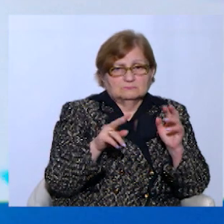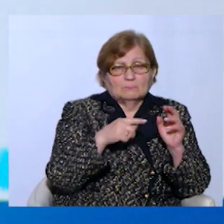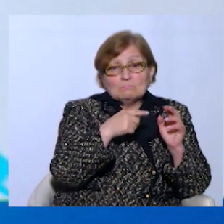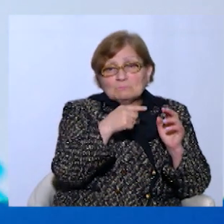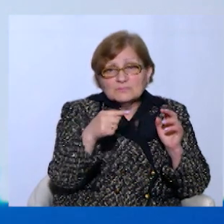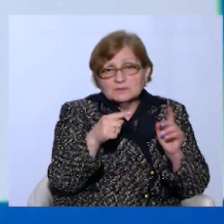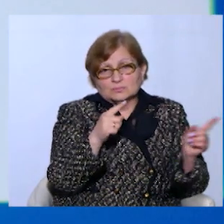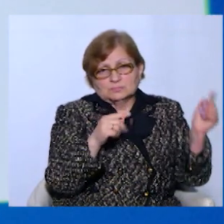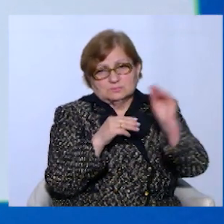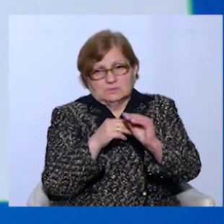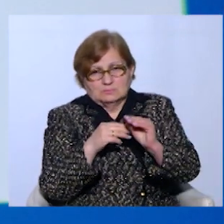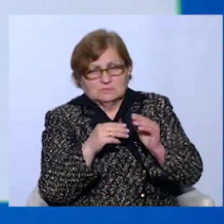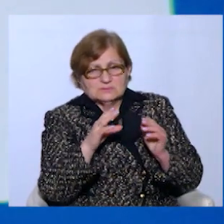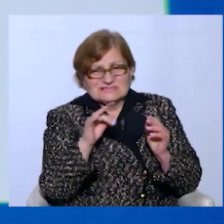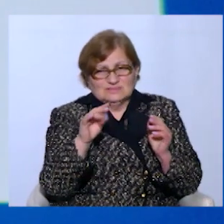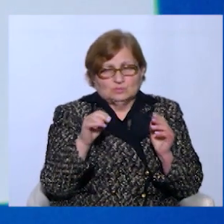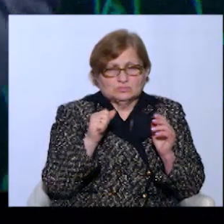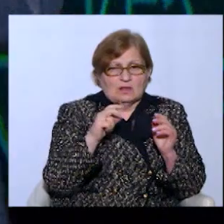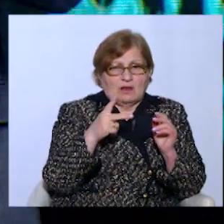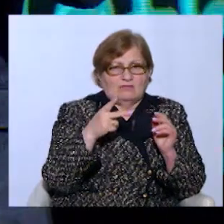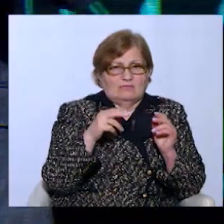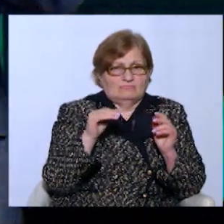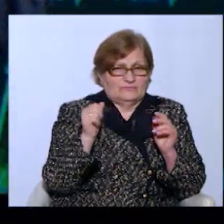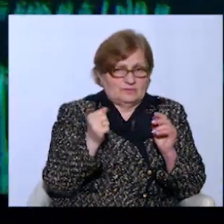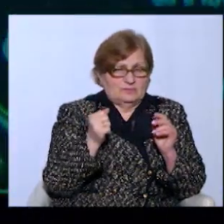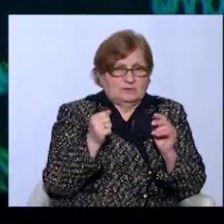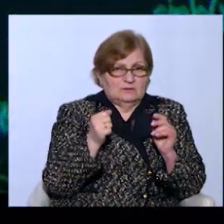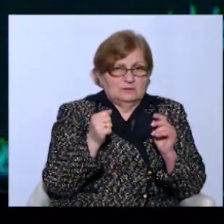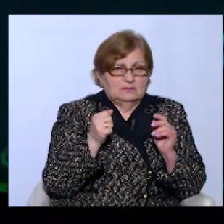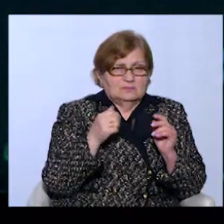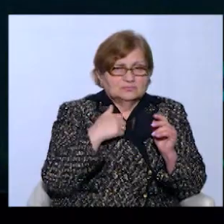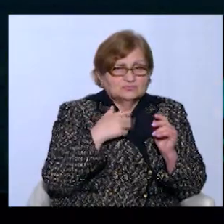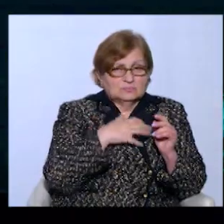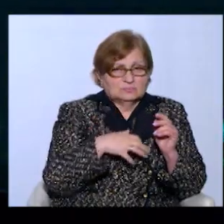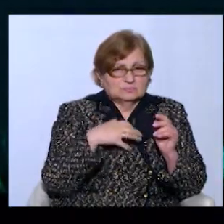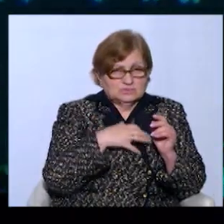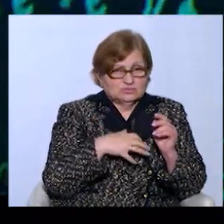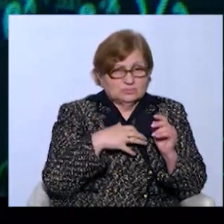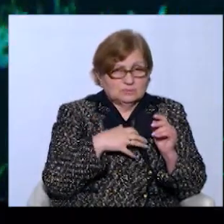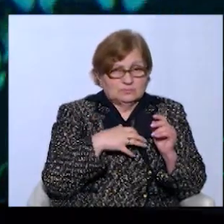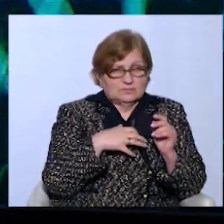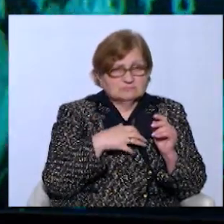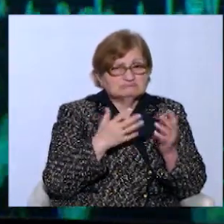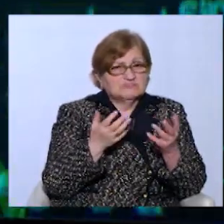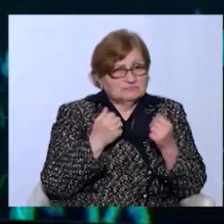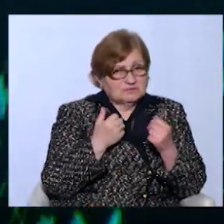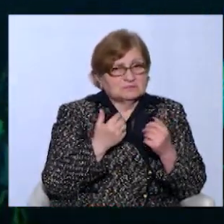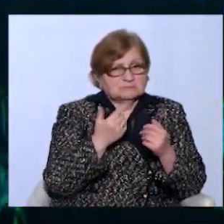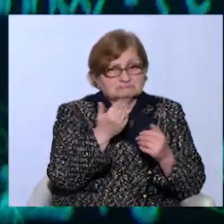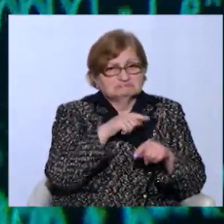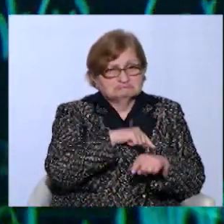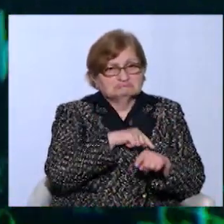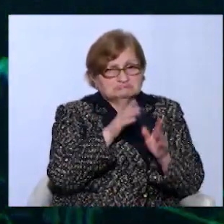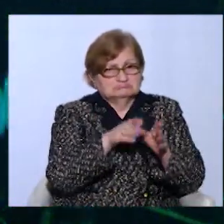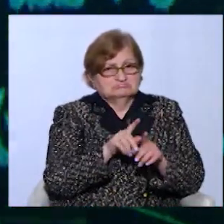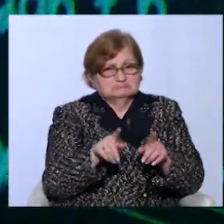მინუს sinus ალფა. ესე იგი ჩვენ საკმაოდ მნიშვნელოვანი თვისებები მივიღეთ. აი მოდით აქ sinusი და